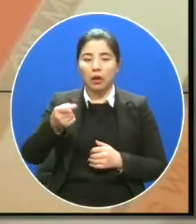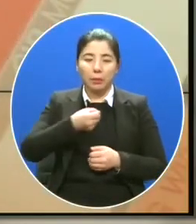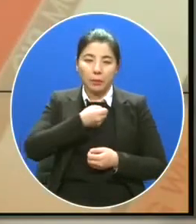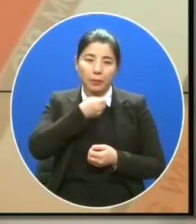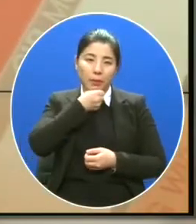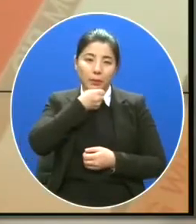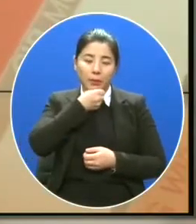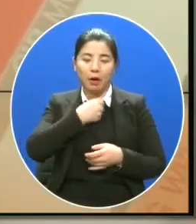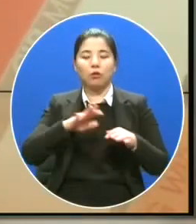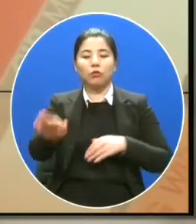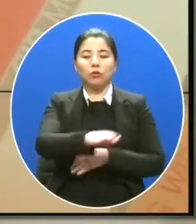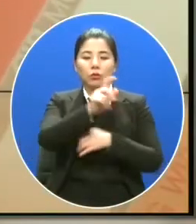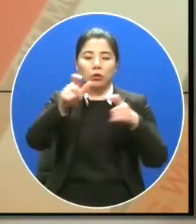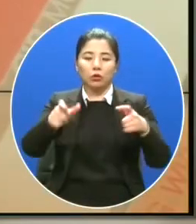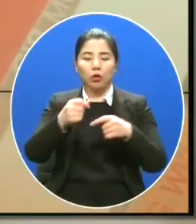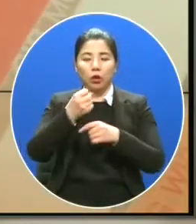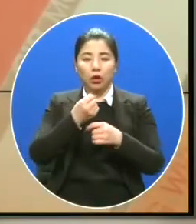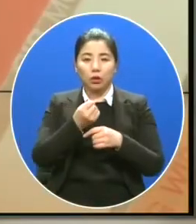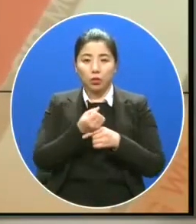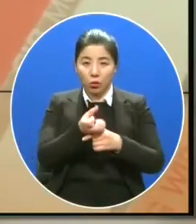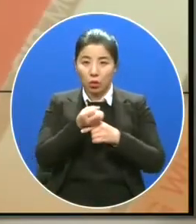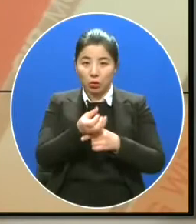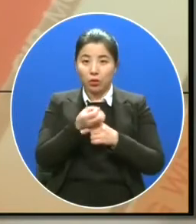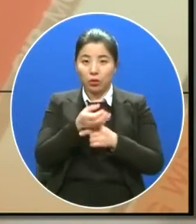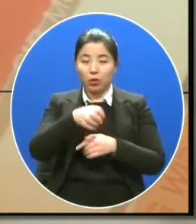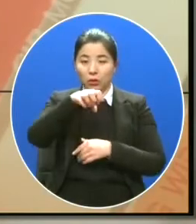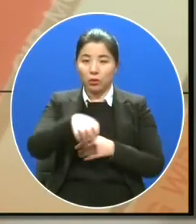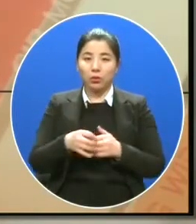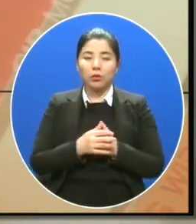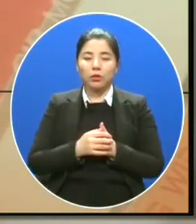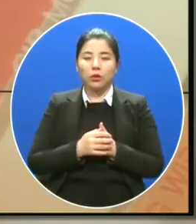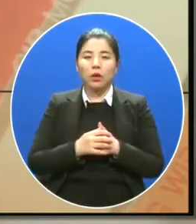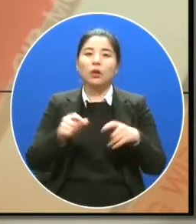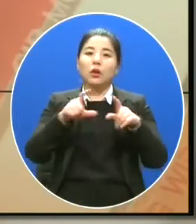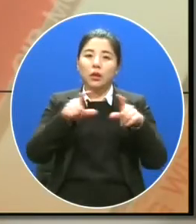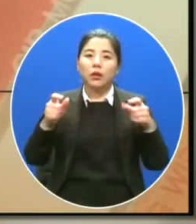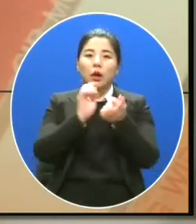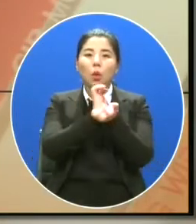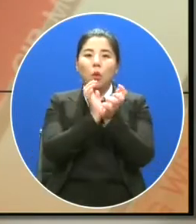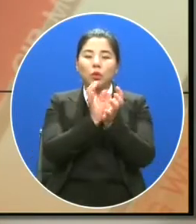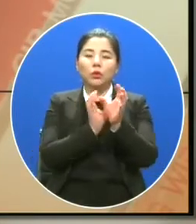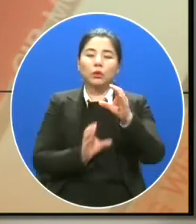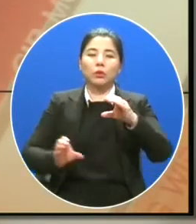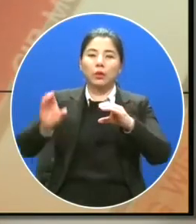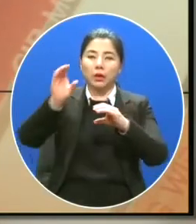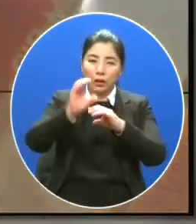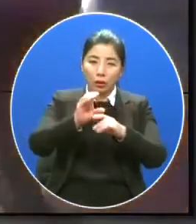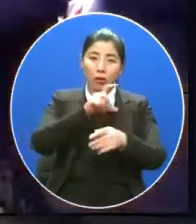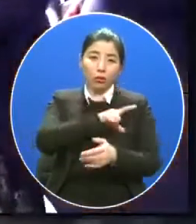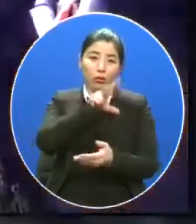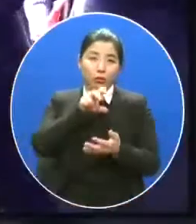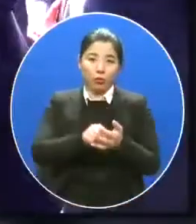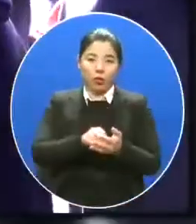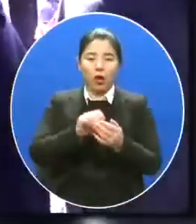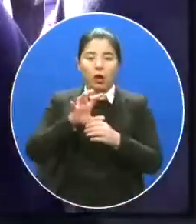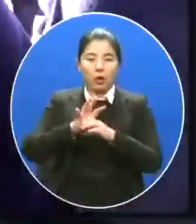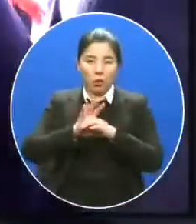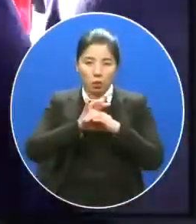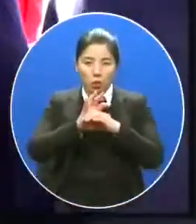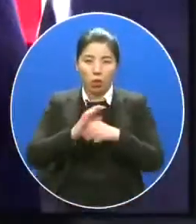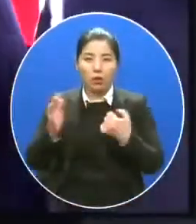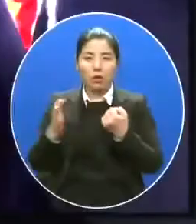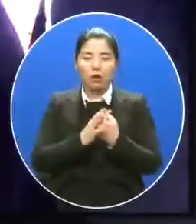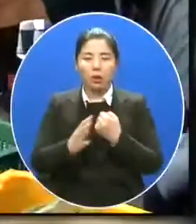다음으로 리포터가 출연해서 우리 지역의 소식을 전하는 코너에서는 일상에 꽃을 더하다라는 주제로